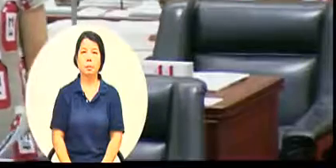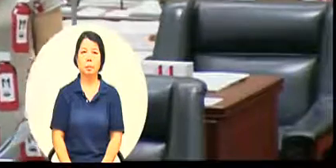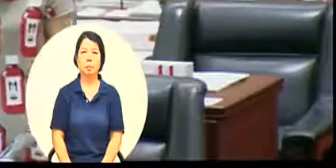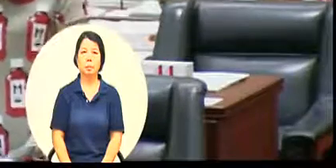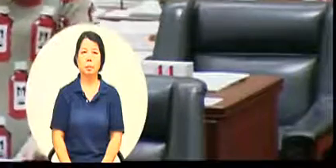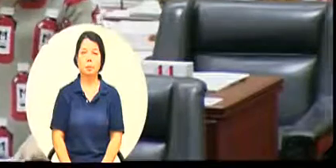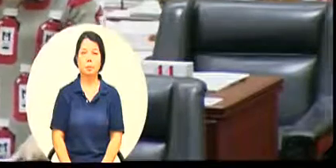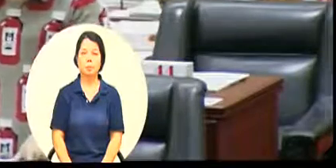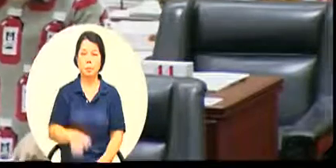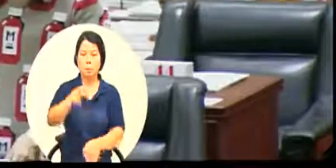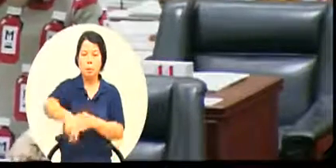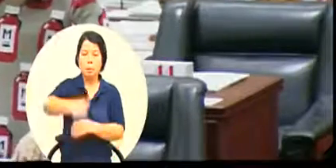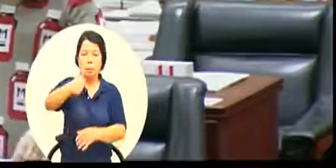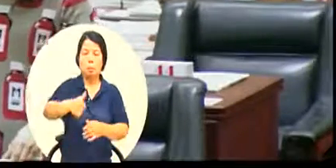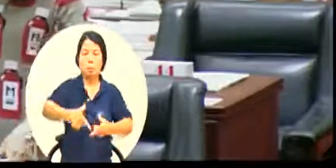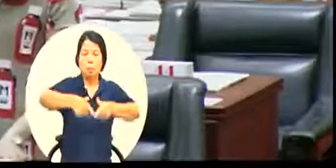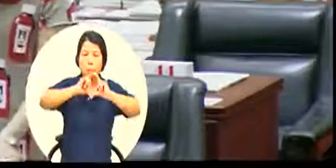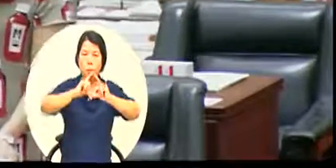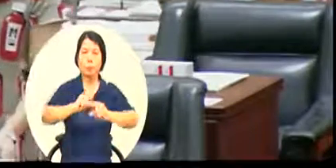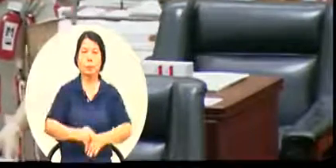请处长回答。